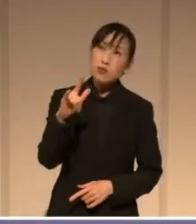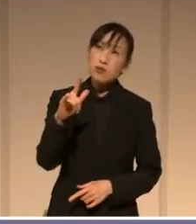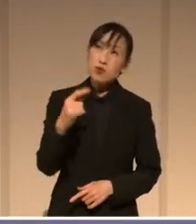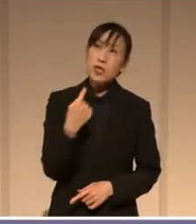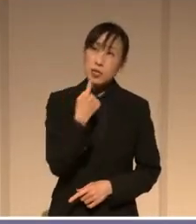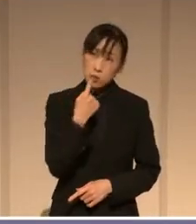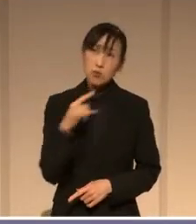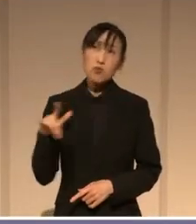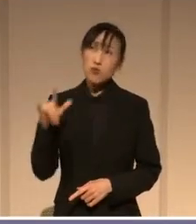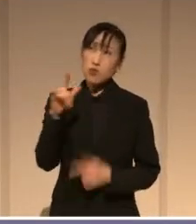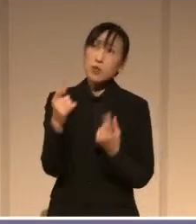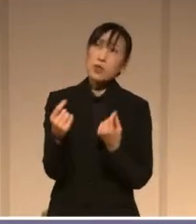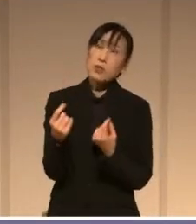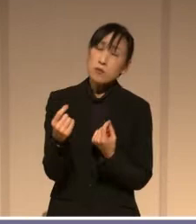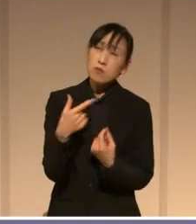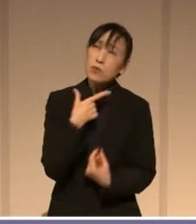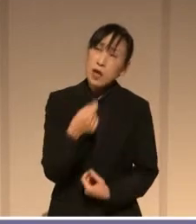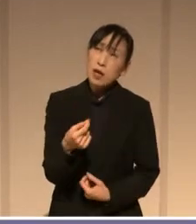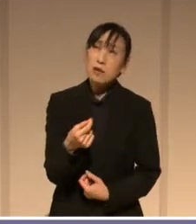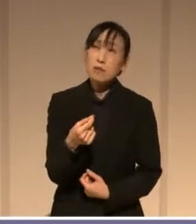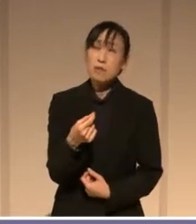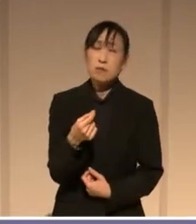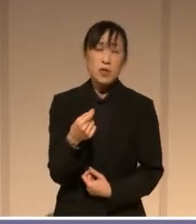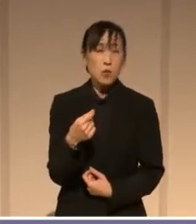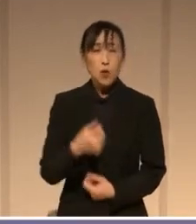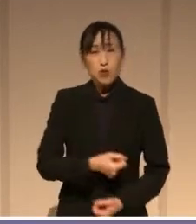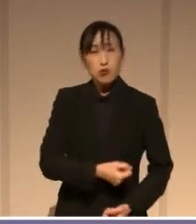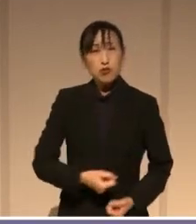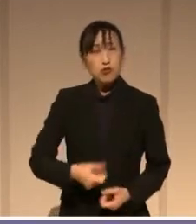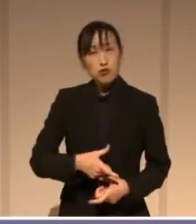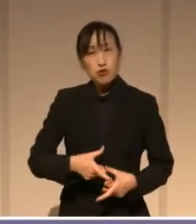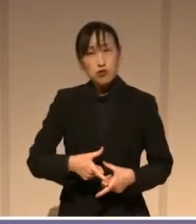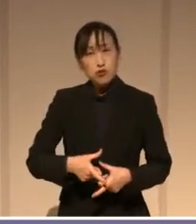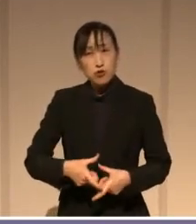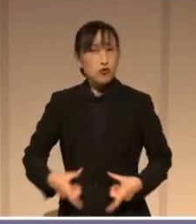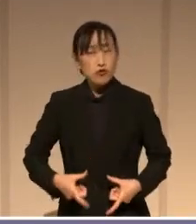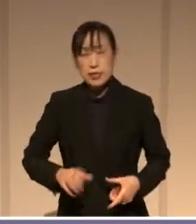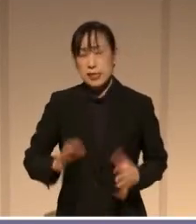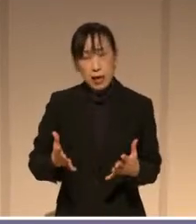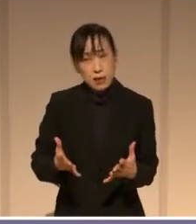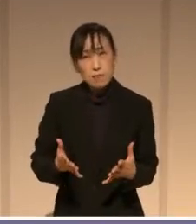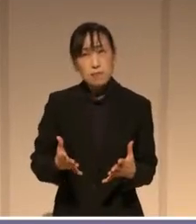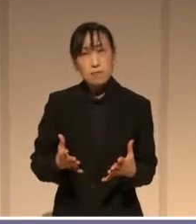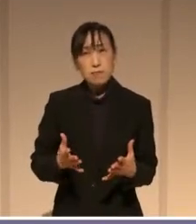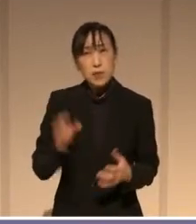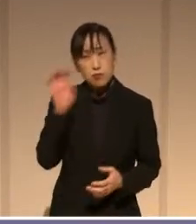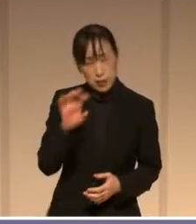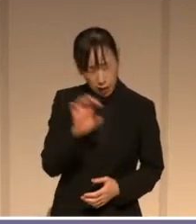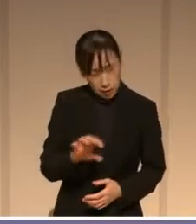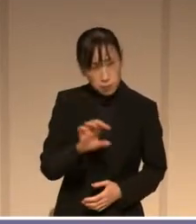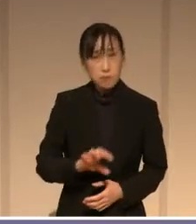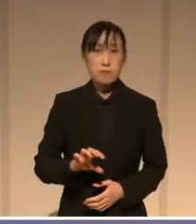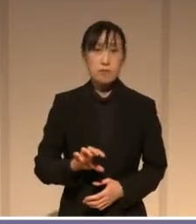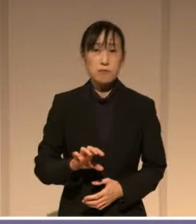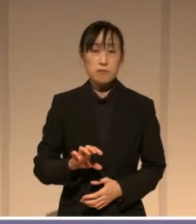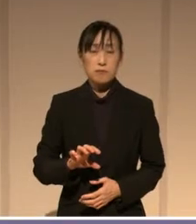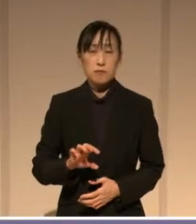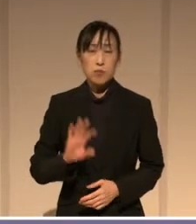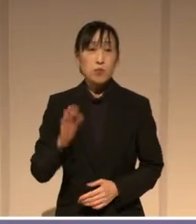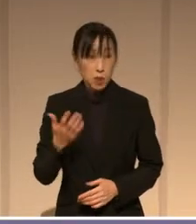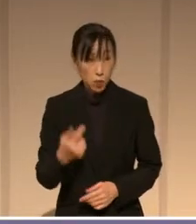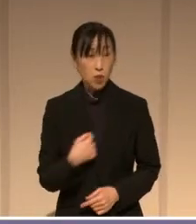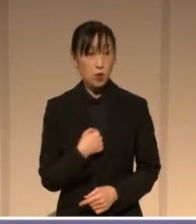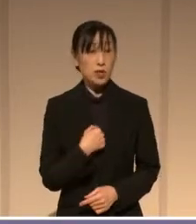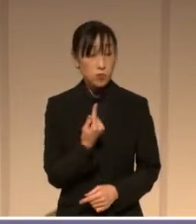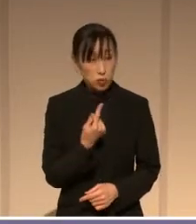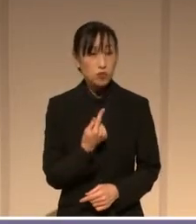て思うんですけどでもやっぱり勇気が出なくてもうそれの繰り返しなんです本当に自分の場合は取れなくてもいいからちょいあの